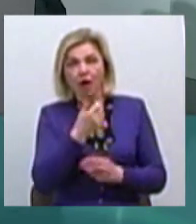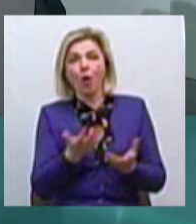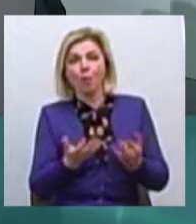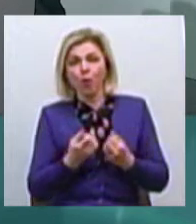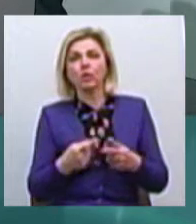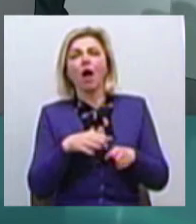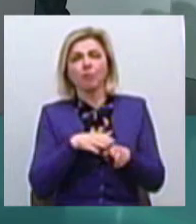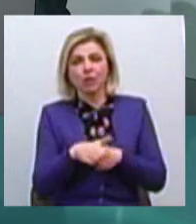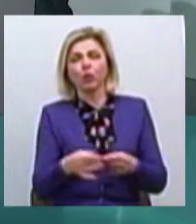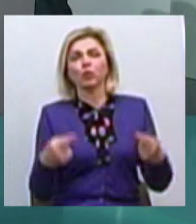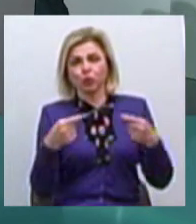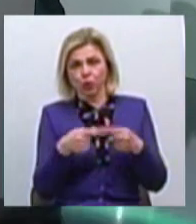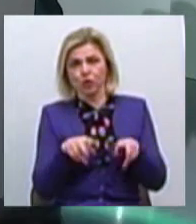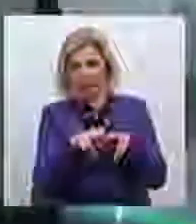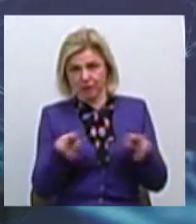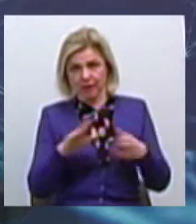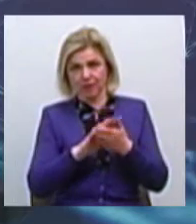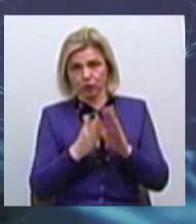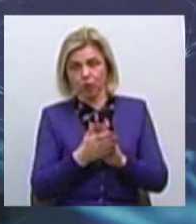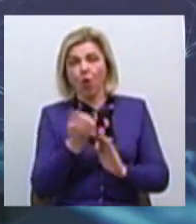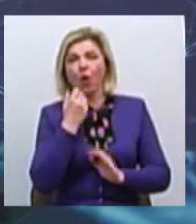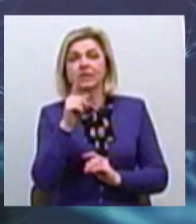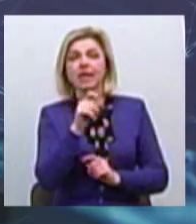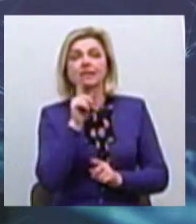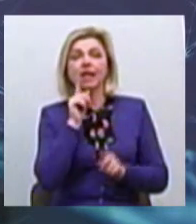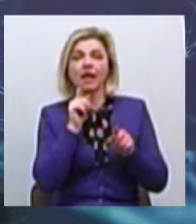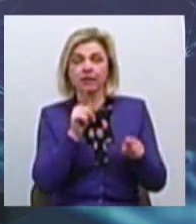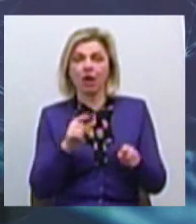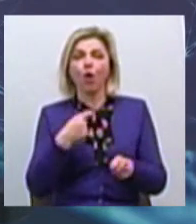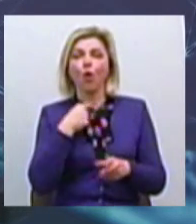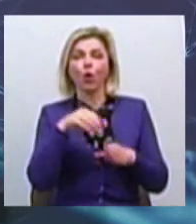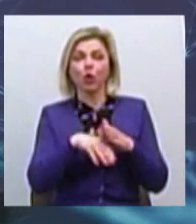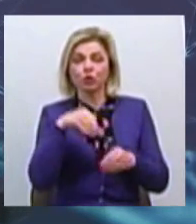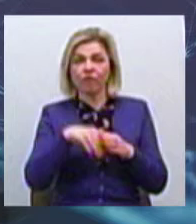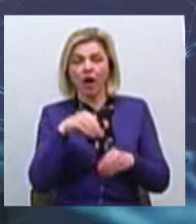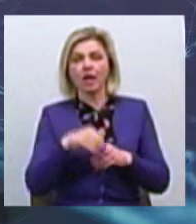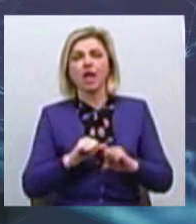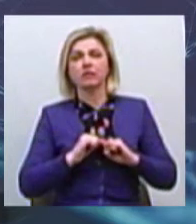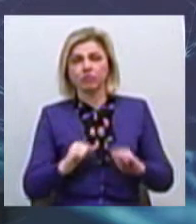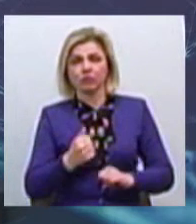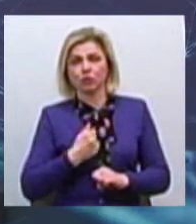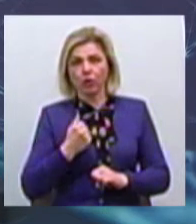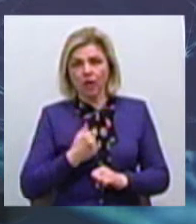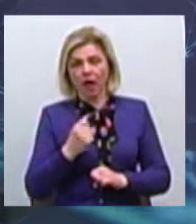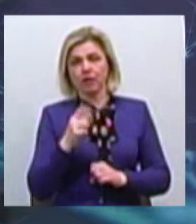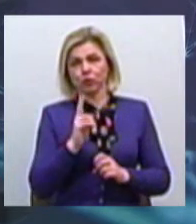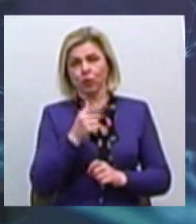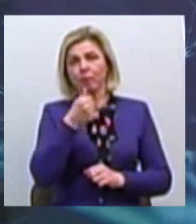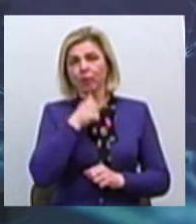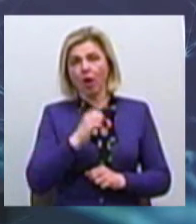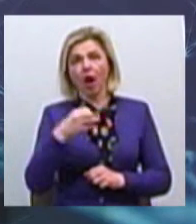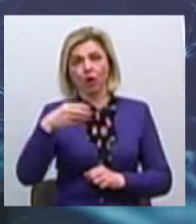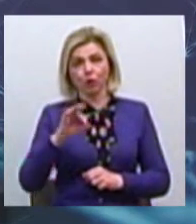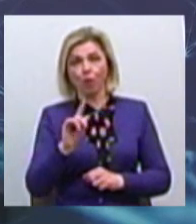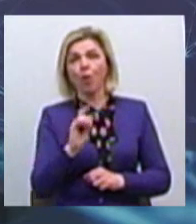же ситуацию, когда за Зеленского голосовали патриоты и солдаты, которые прошли АТО, потому что он за